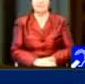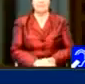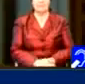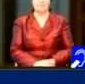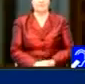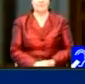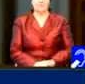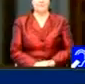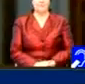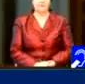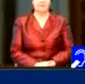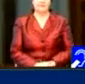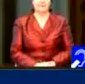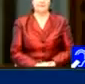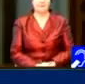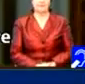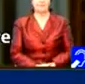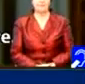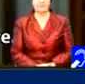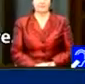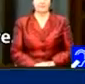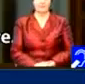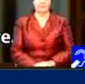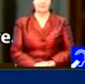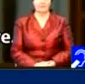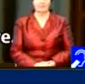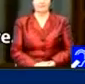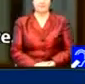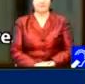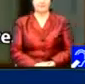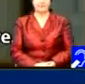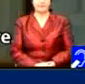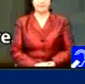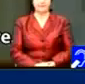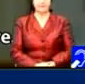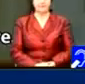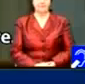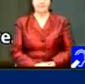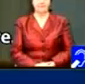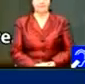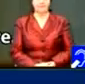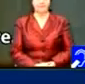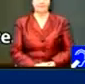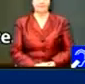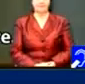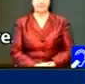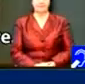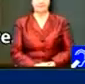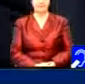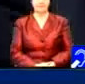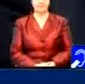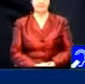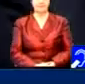some more text with the Labour Party today. So this is an ongoing process and I'm optimistic that we will reach some form of